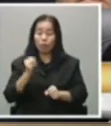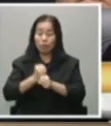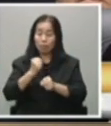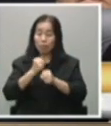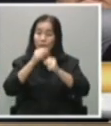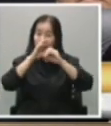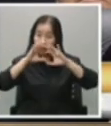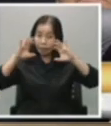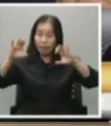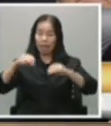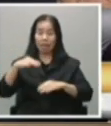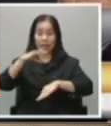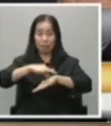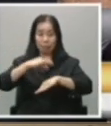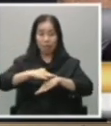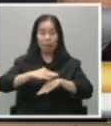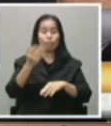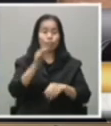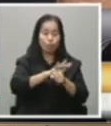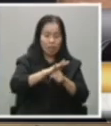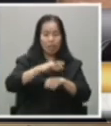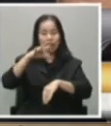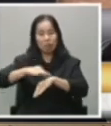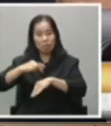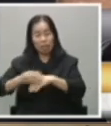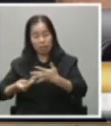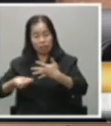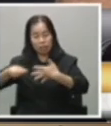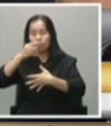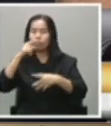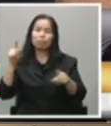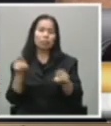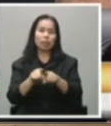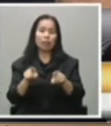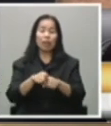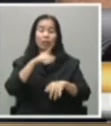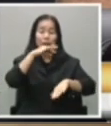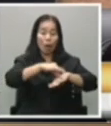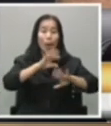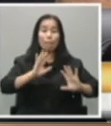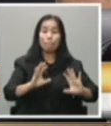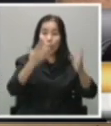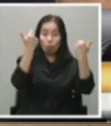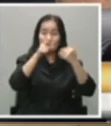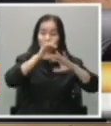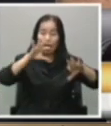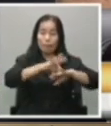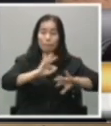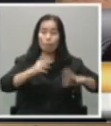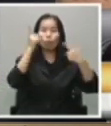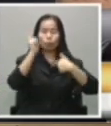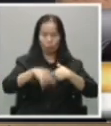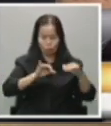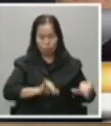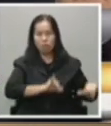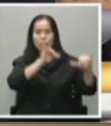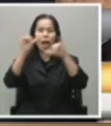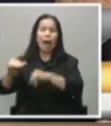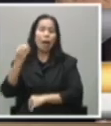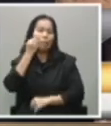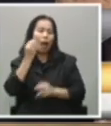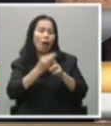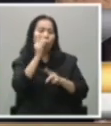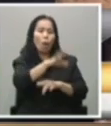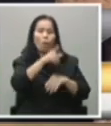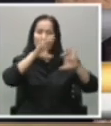าราชการผู้ใหญ่แต่เวลาเขาพ้นออกจากราชการนี่เ ข้าออกจากบ้านพักทันทีนะครับส่